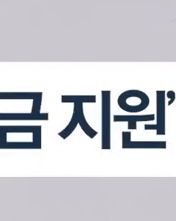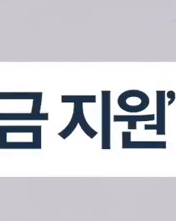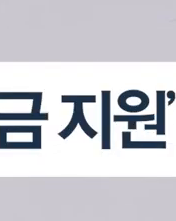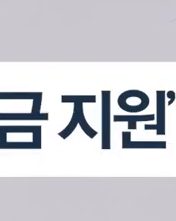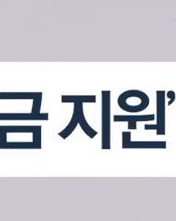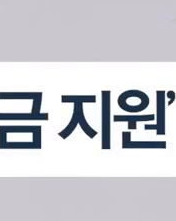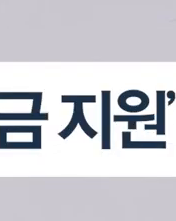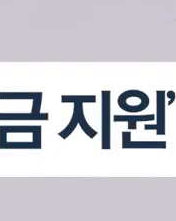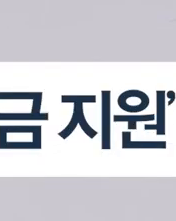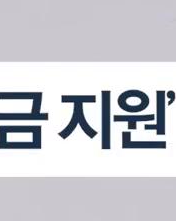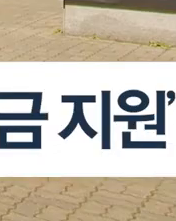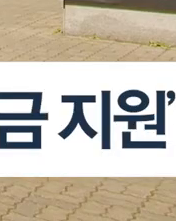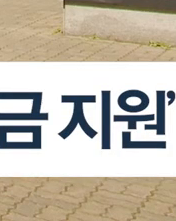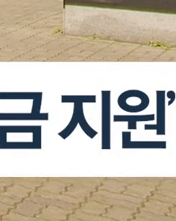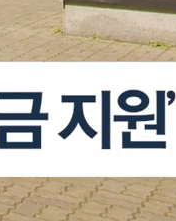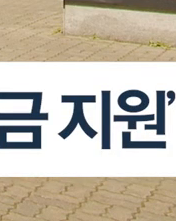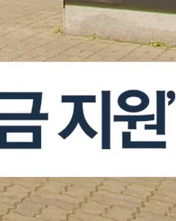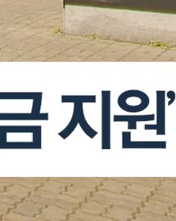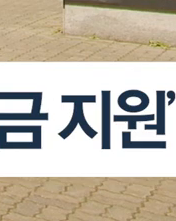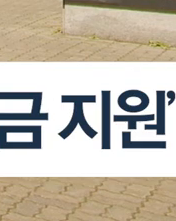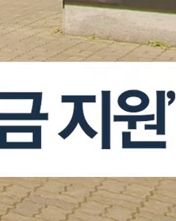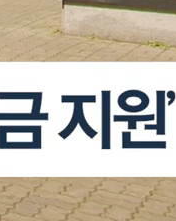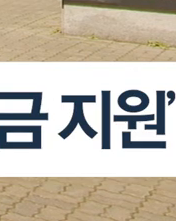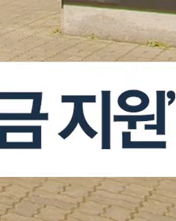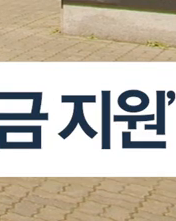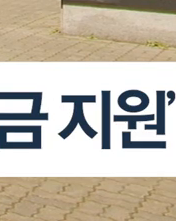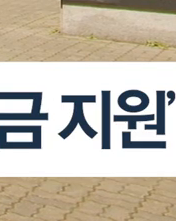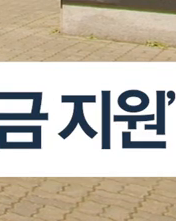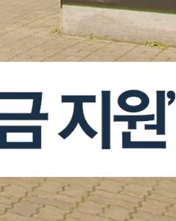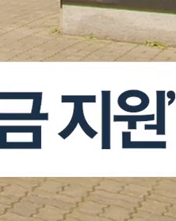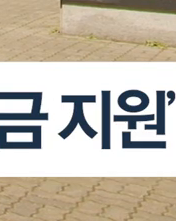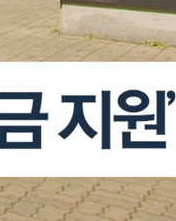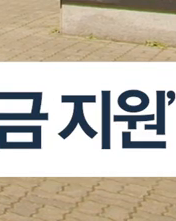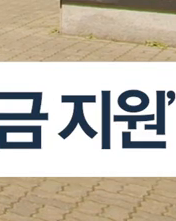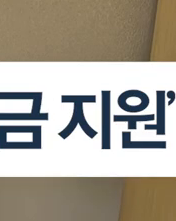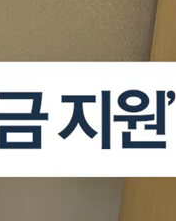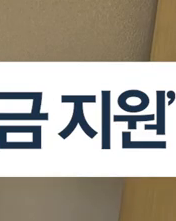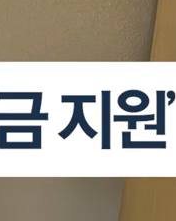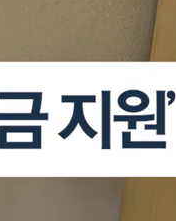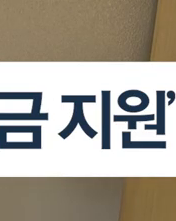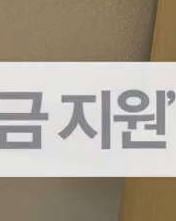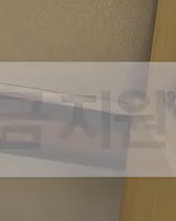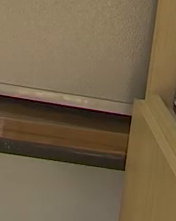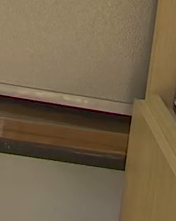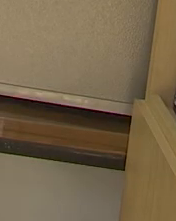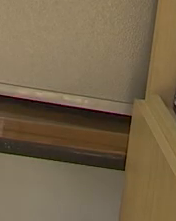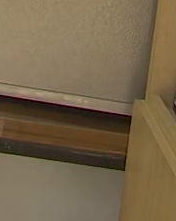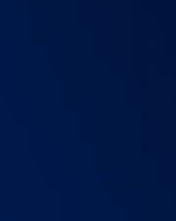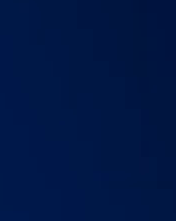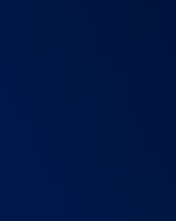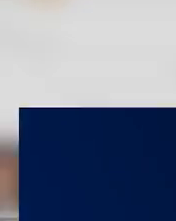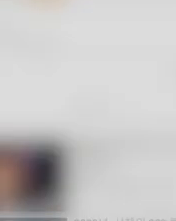강서구가 코로나19 장기화로 인해 어려움을 겪고 있는 지역 내 어린이집과 아동, 어르신 시설을 지원합니다.